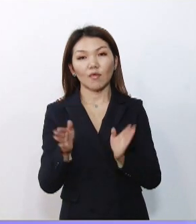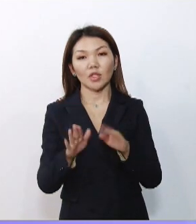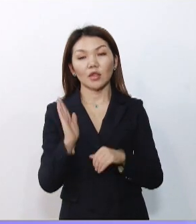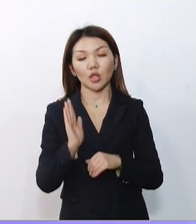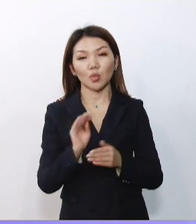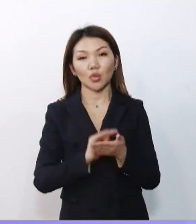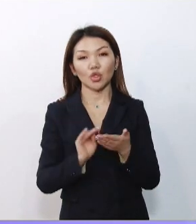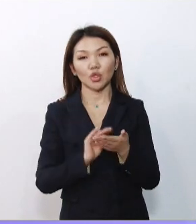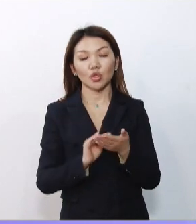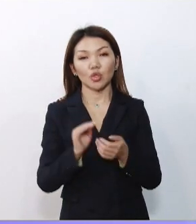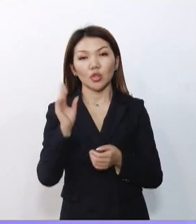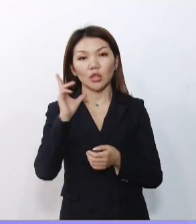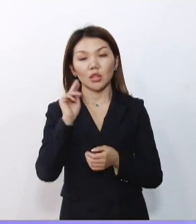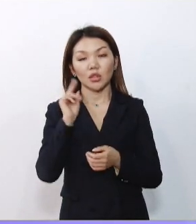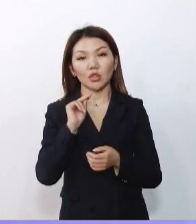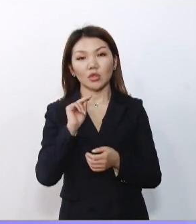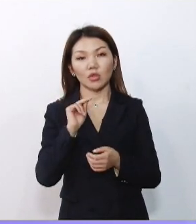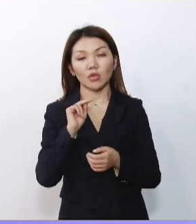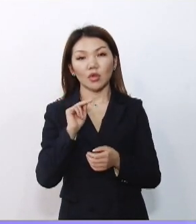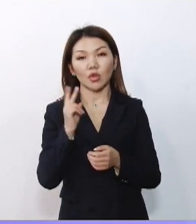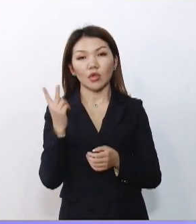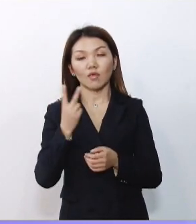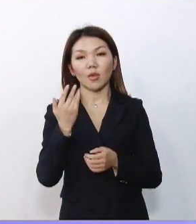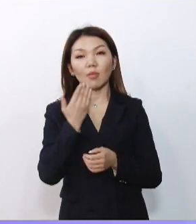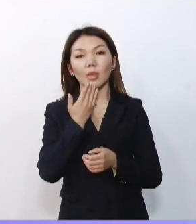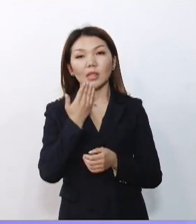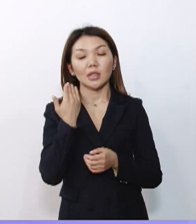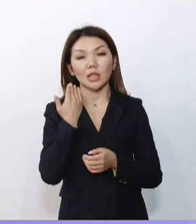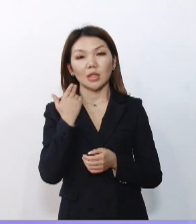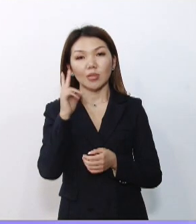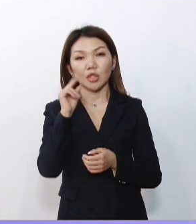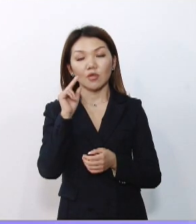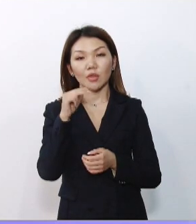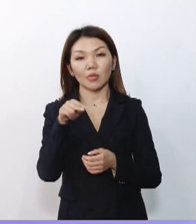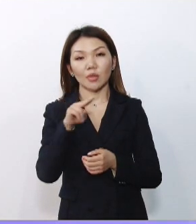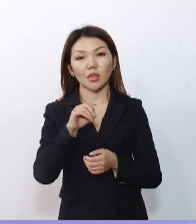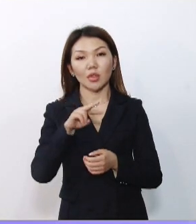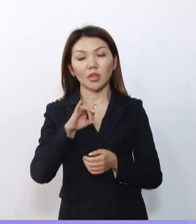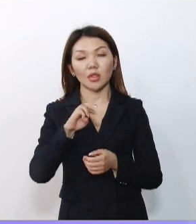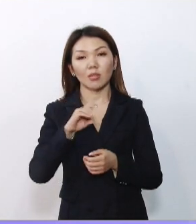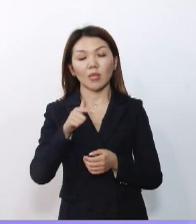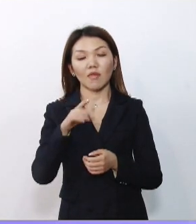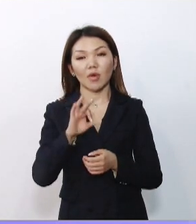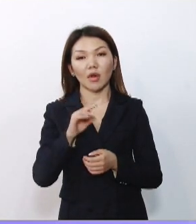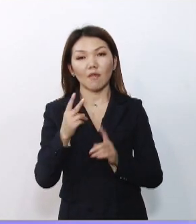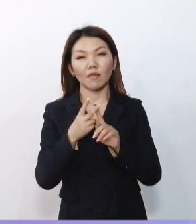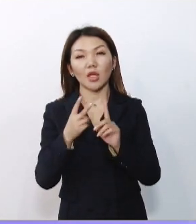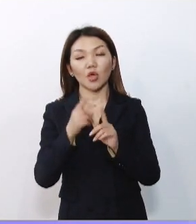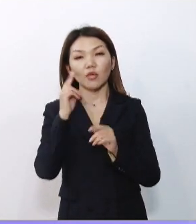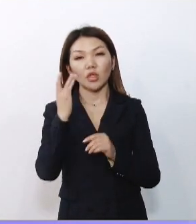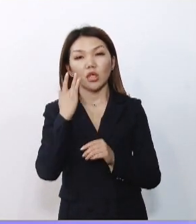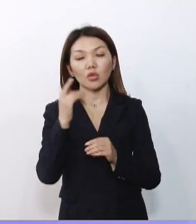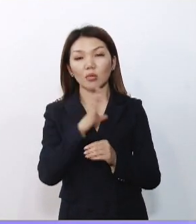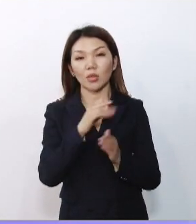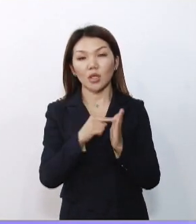записанное двумя последними цифрами делимого. А в частном число,